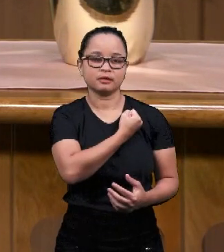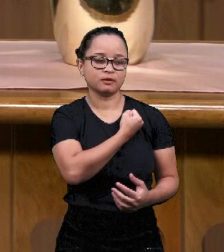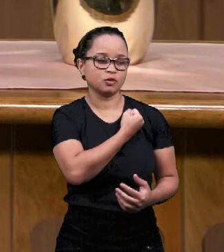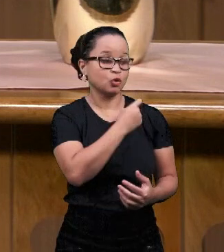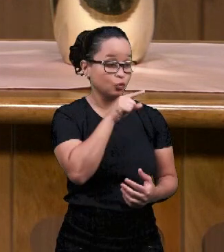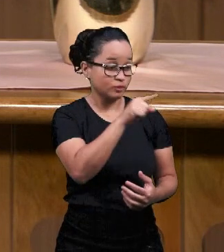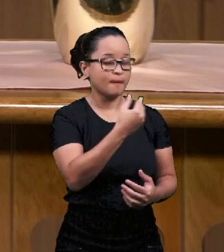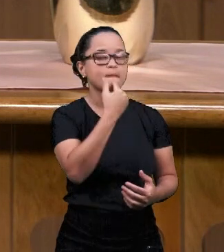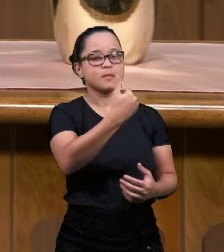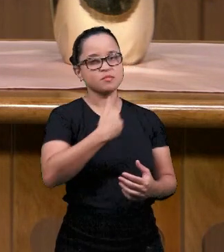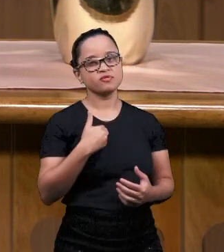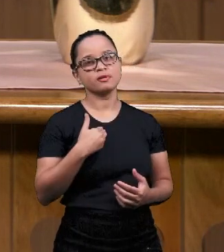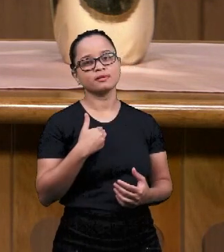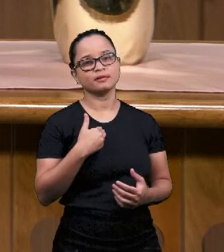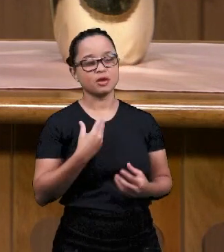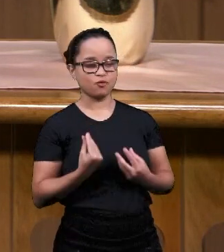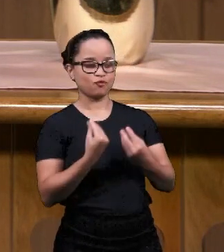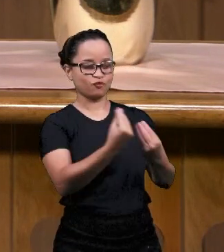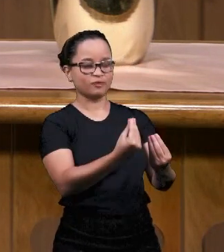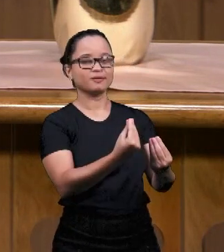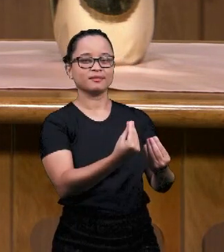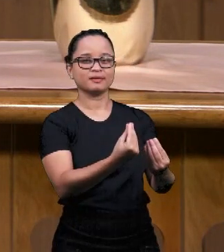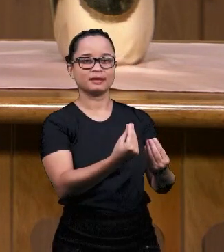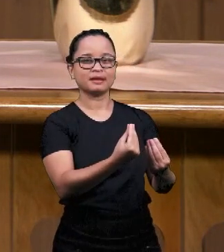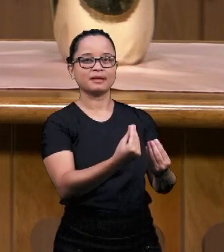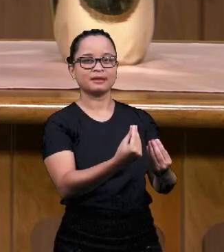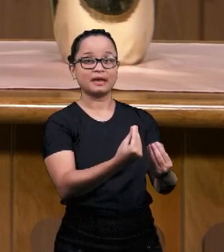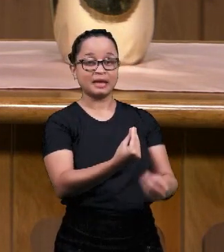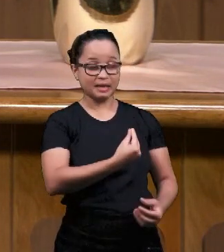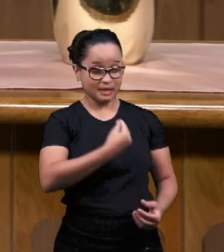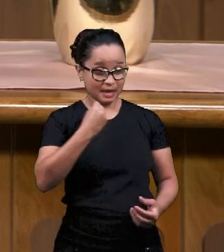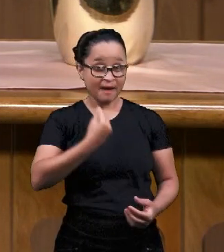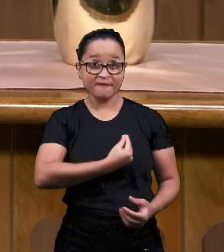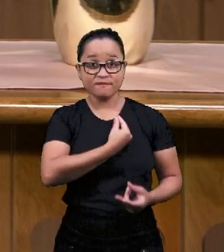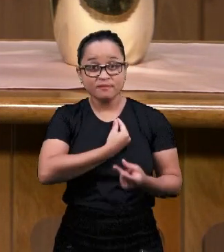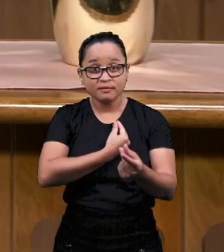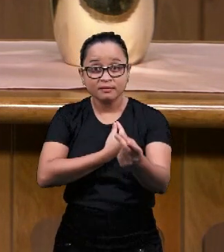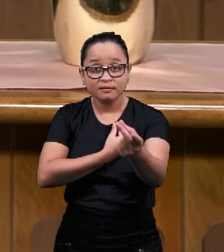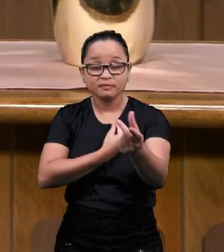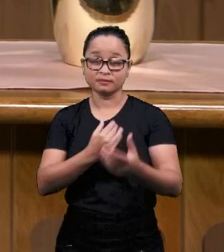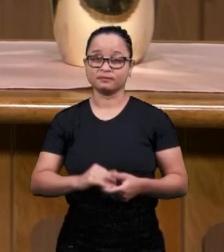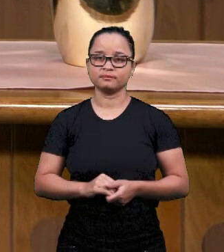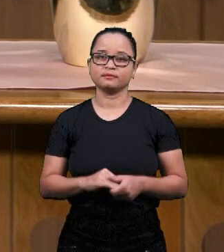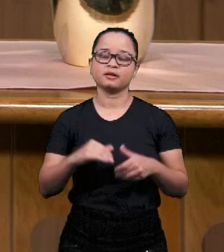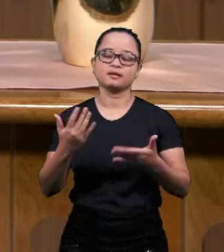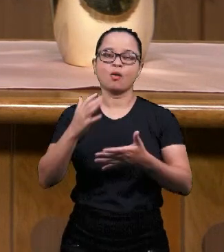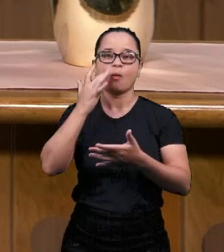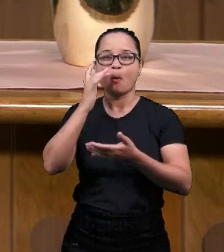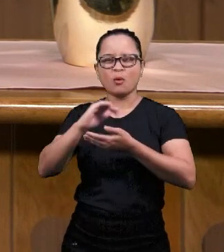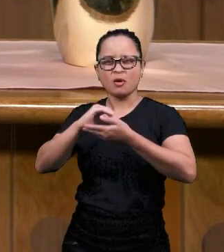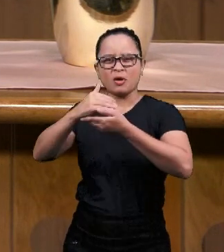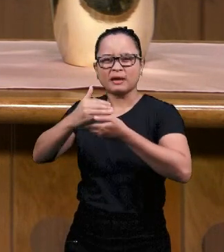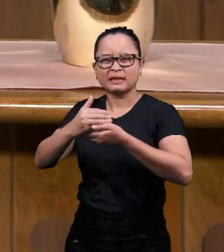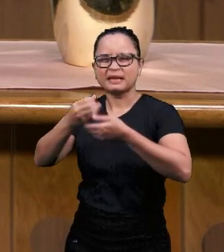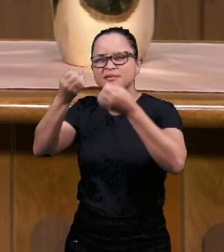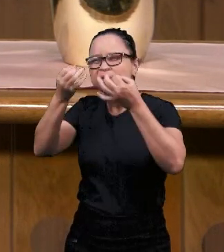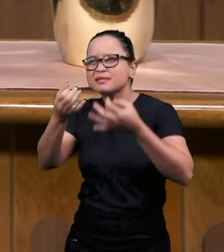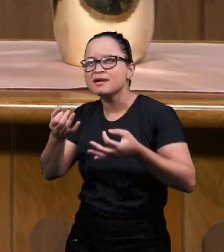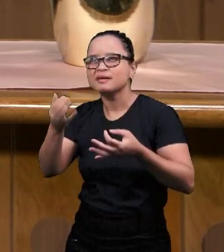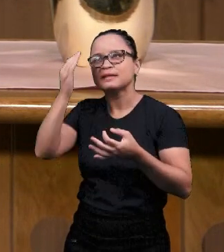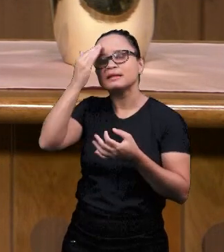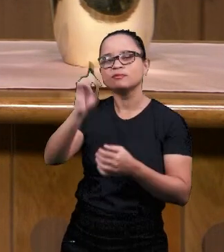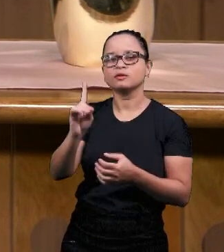спасение? Ты попросила бы у меня, я бы дал тебе воду жизни. Сокровище, оно